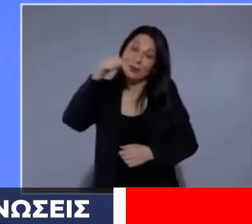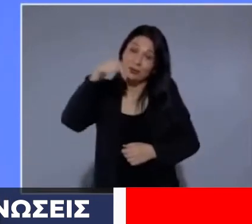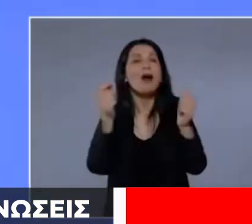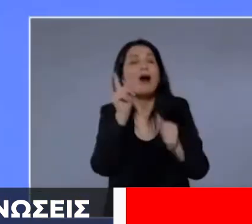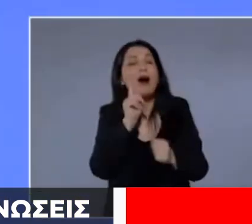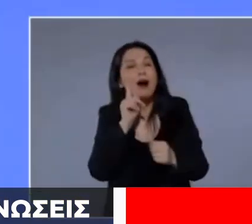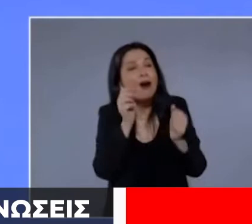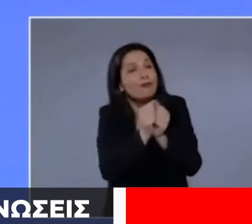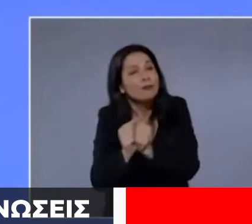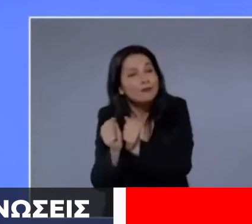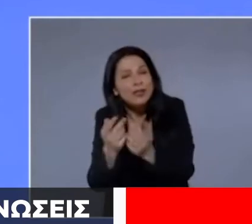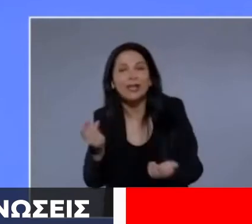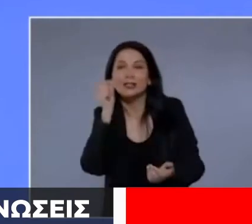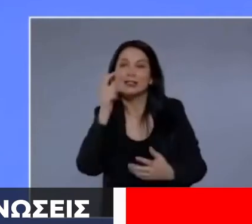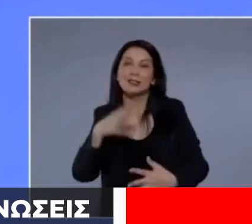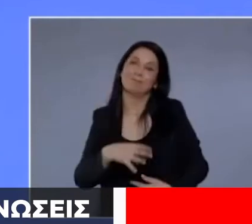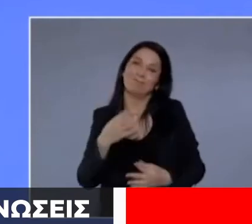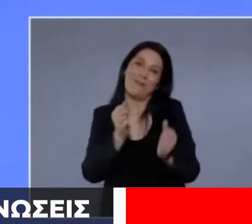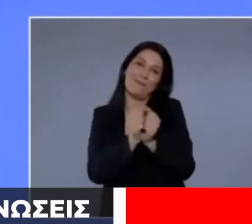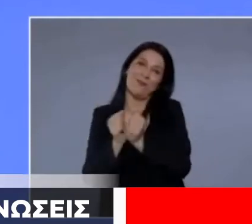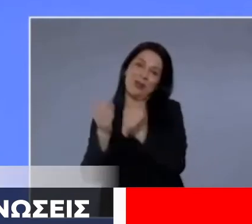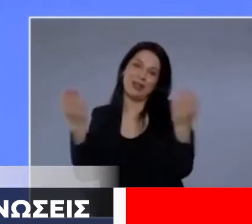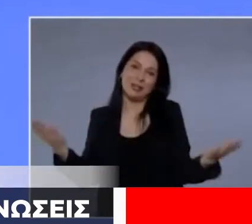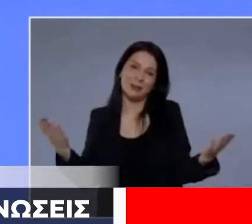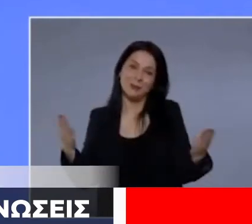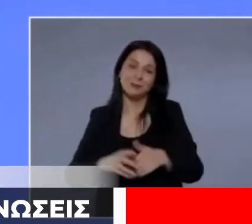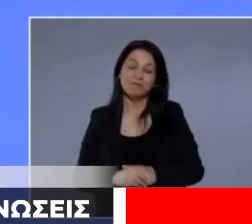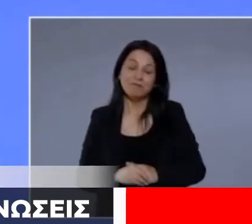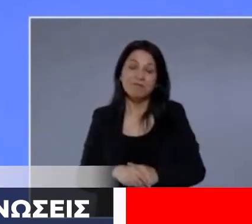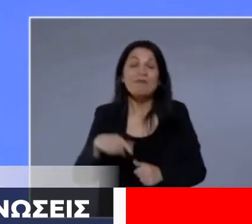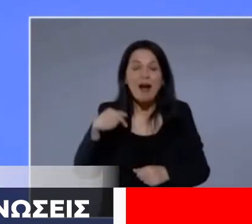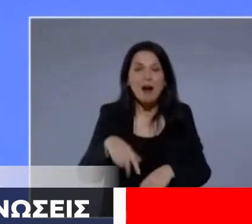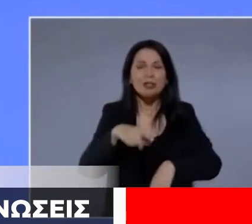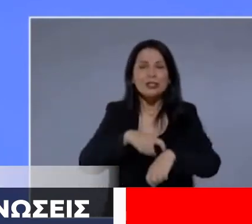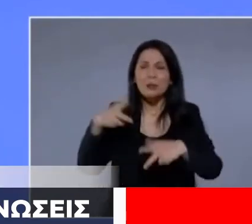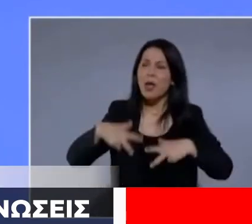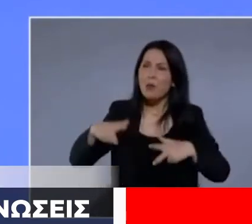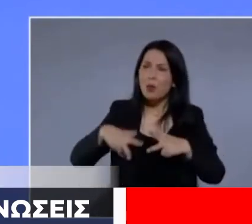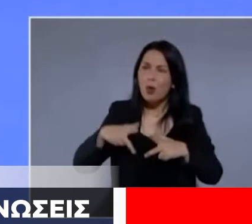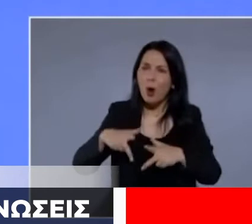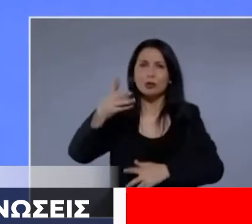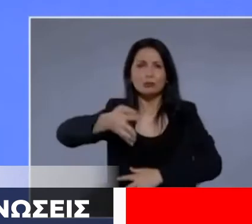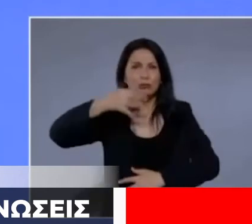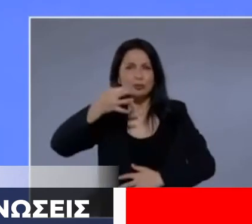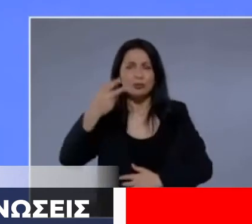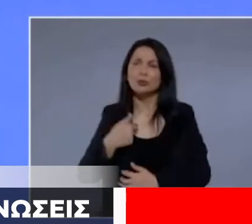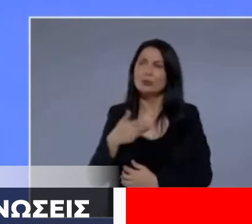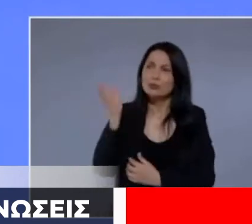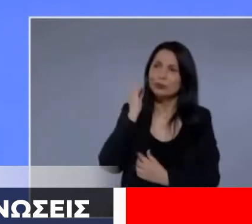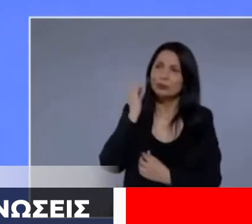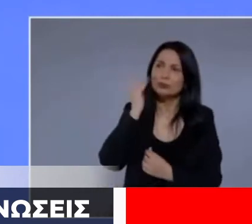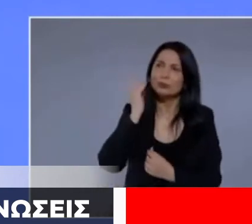ικανοποιημένος. Καθώς άκουγα τον Υπουργό να μιλά, θυμήθηκα ότι η